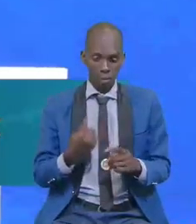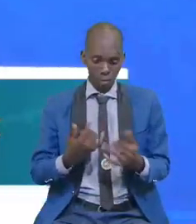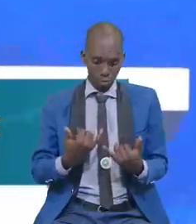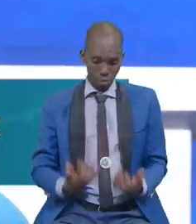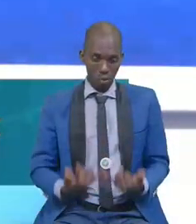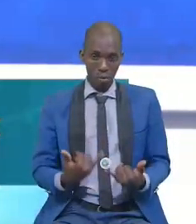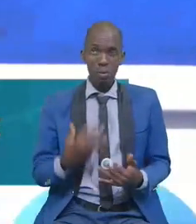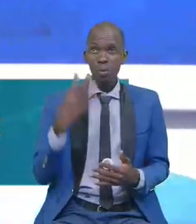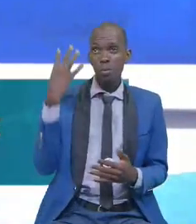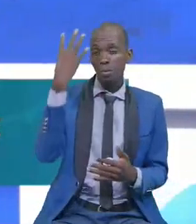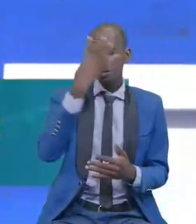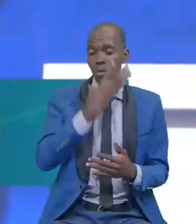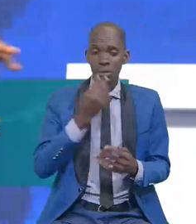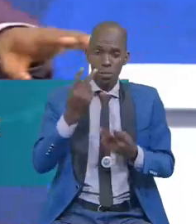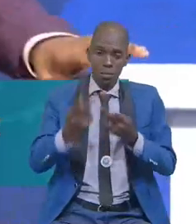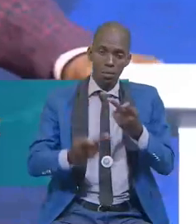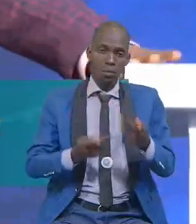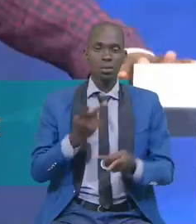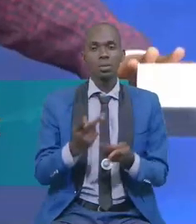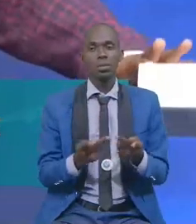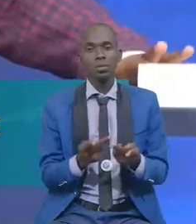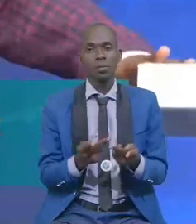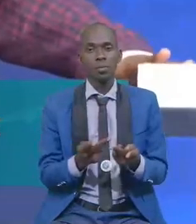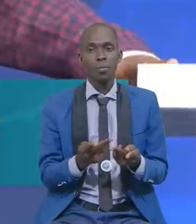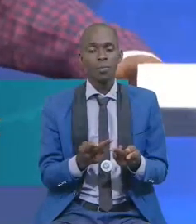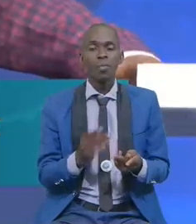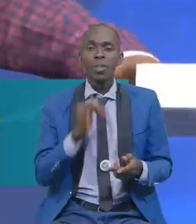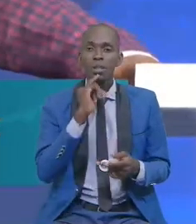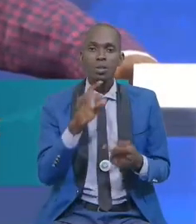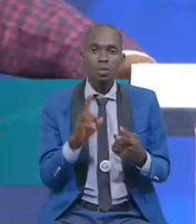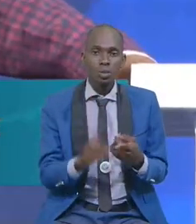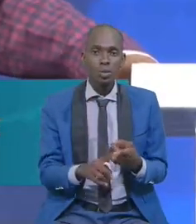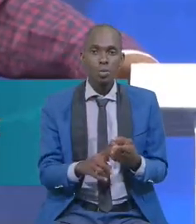pour la visitation présente et glorieuse,